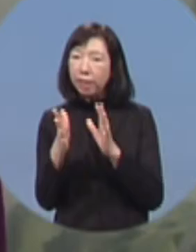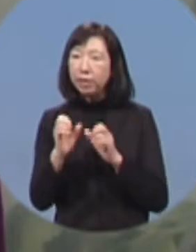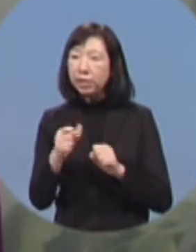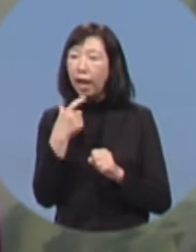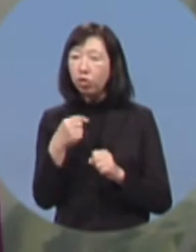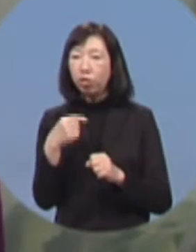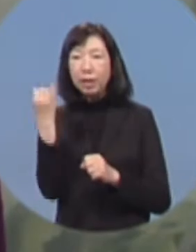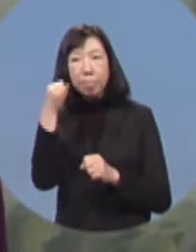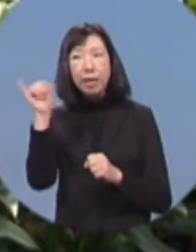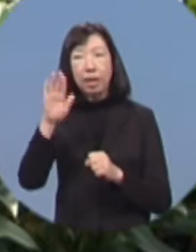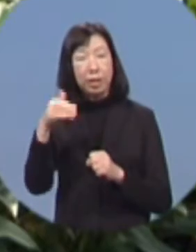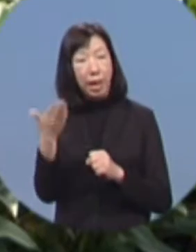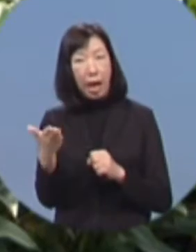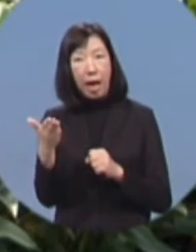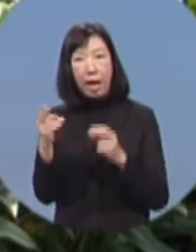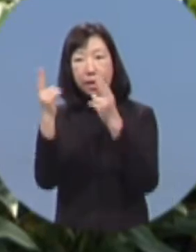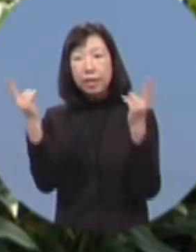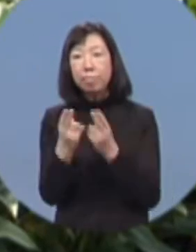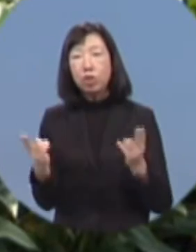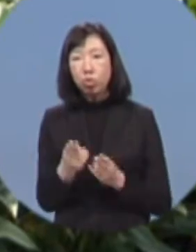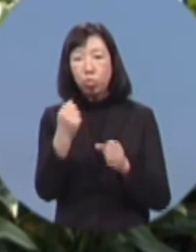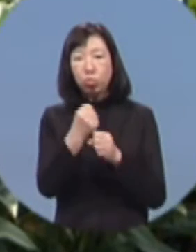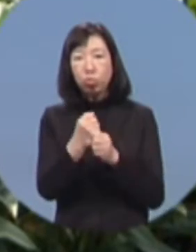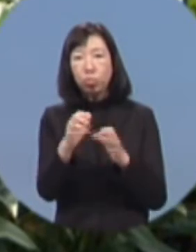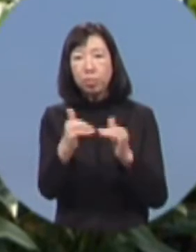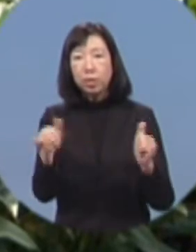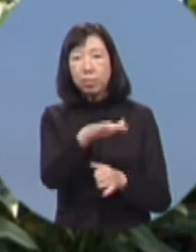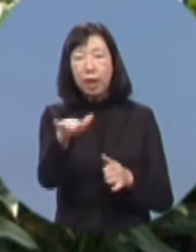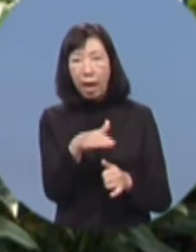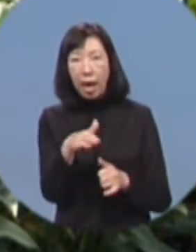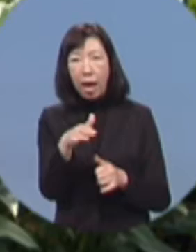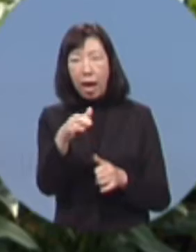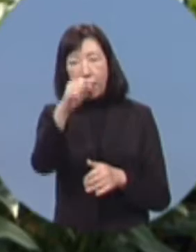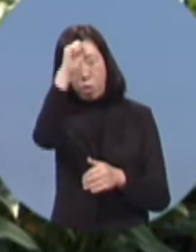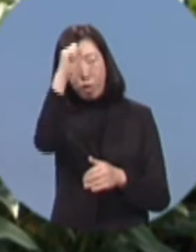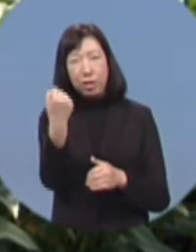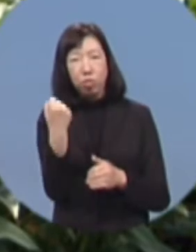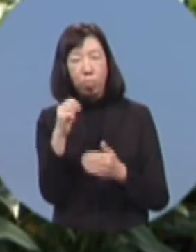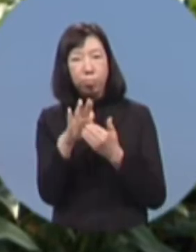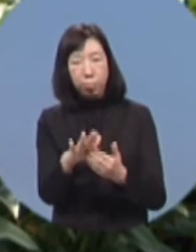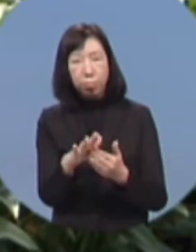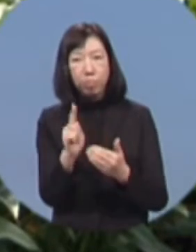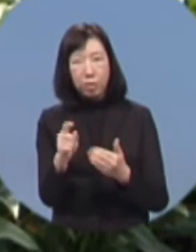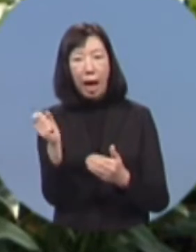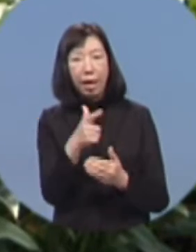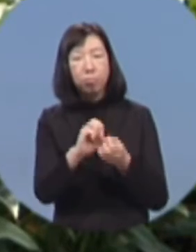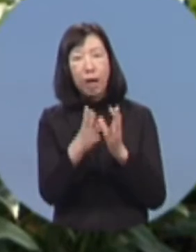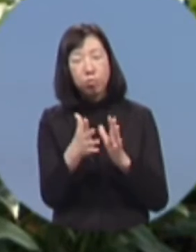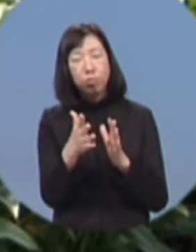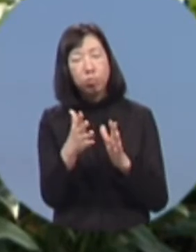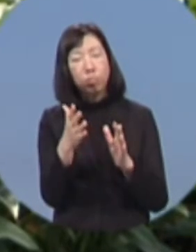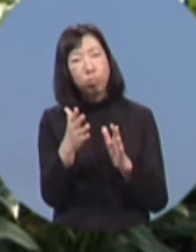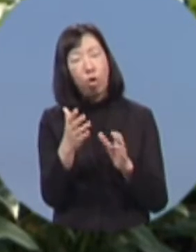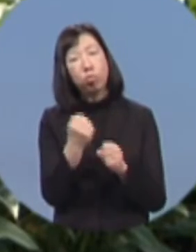というイメージはあったのでしょうか？ キミツの生産者の皆さんから、病気に強くて早く咲く品種を作